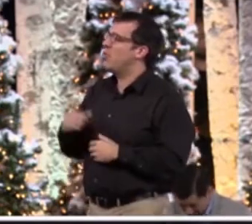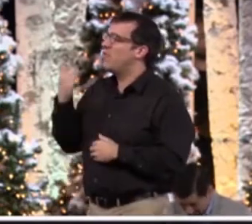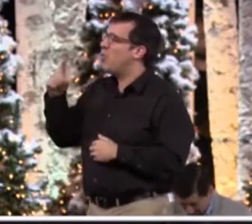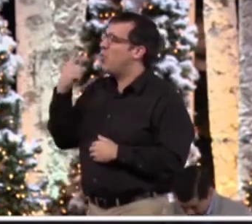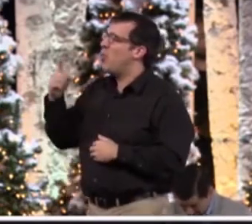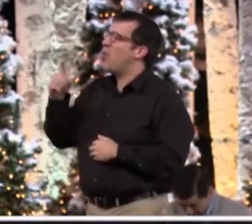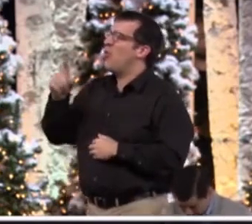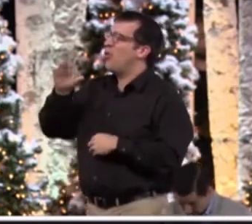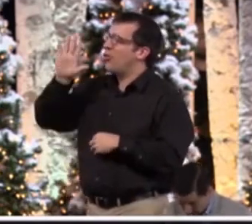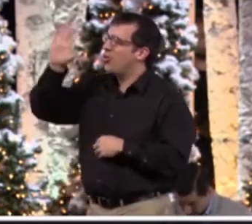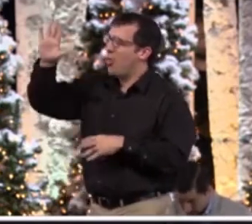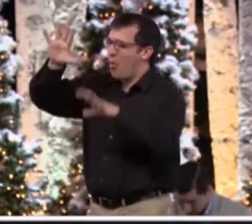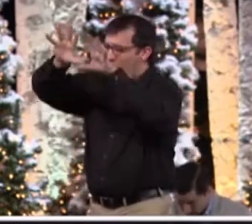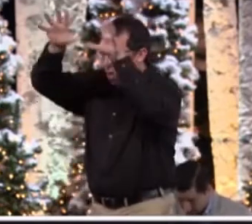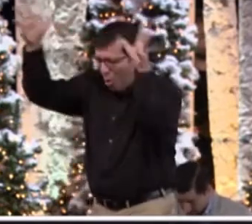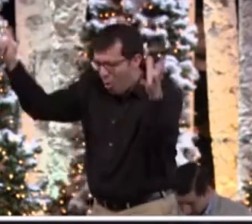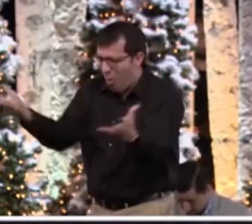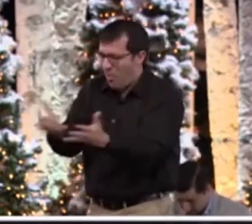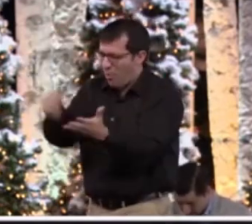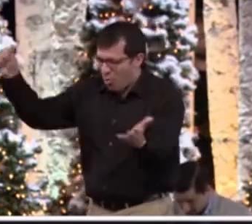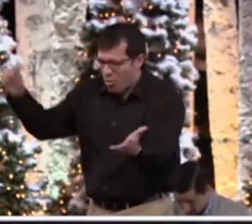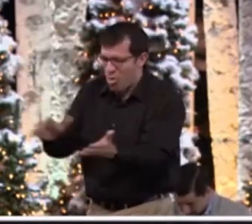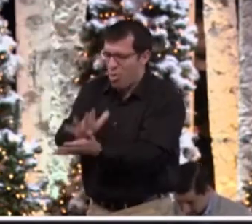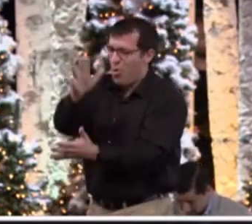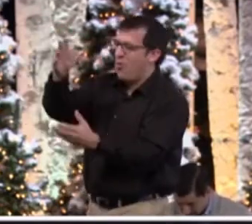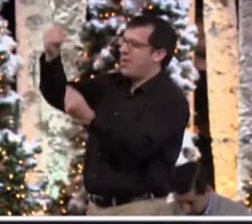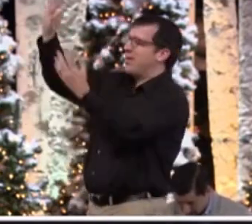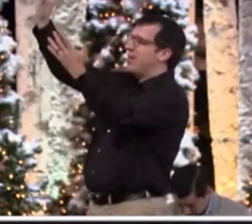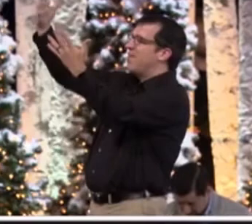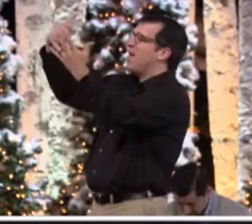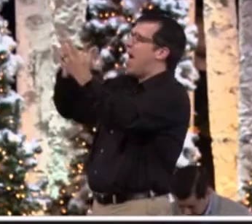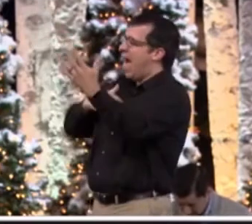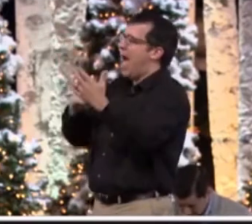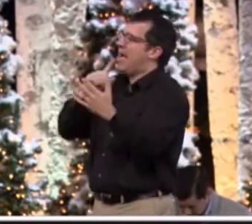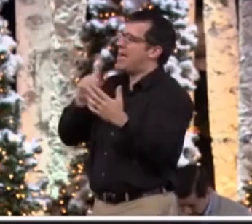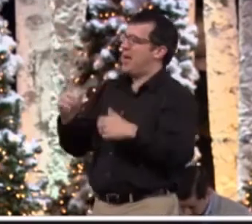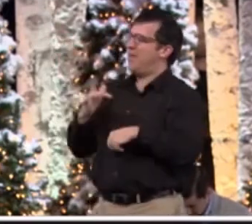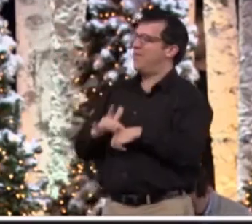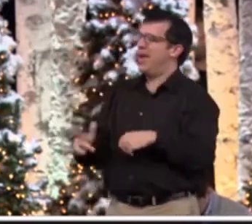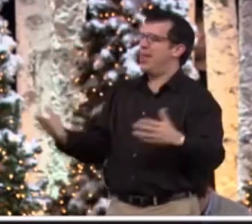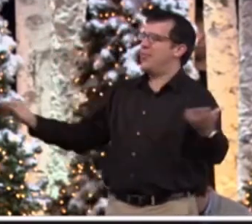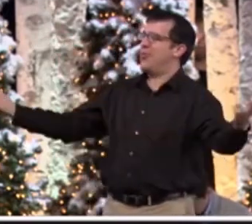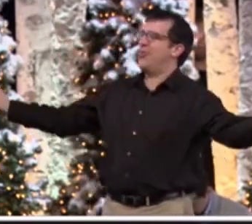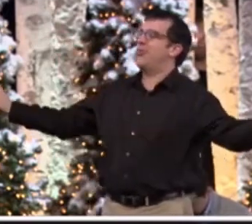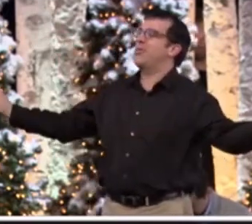परमेश्वरको विश्वव्यापी महिमाका लागि म तपाईँका लागि हाजिर छु